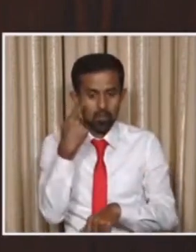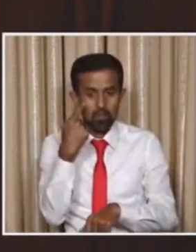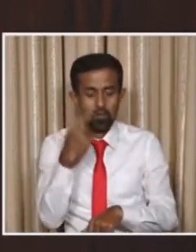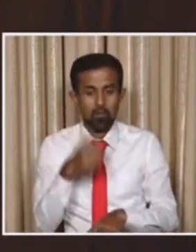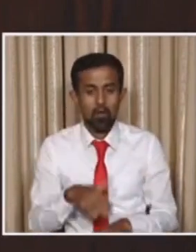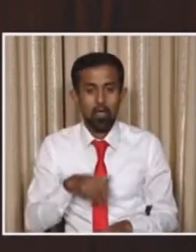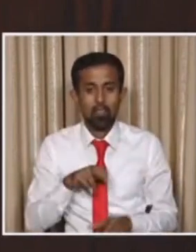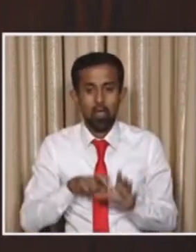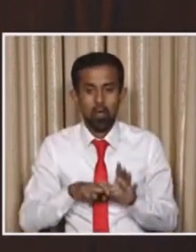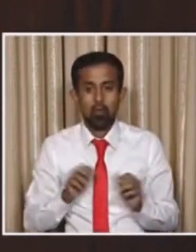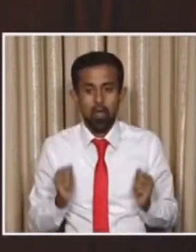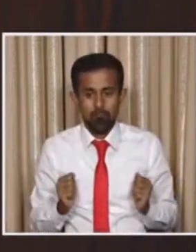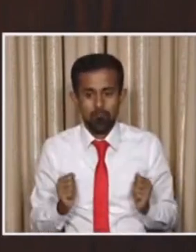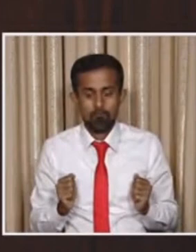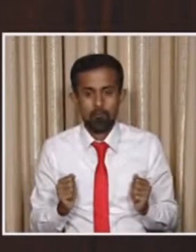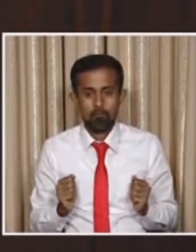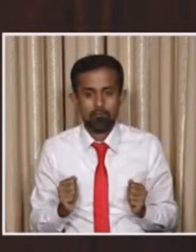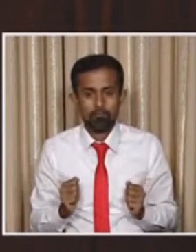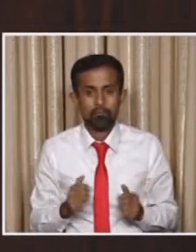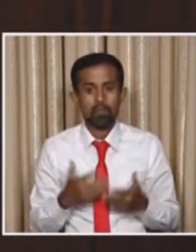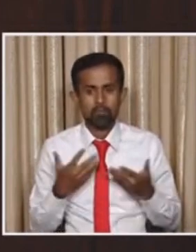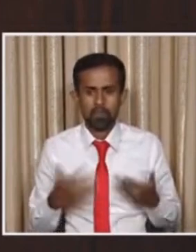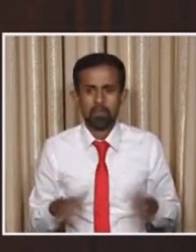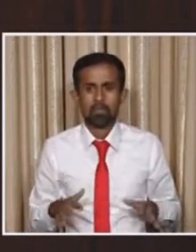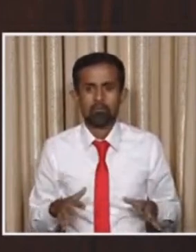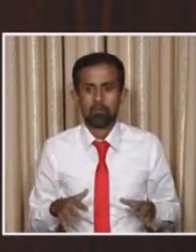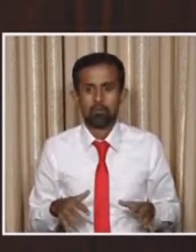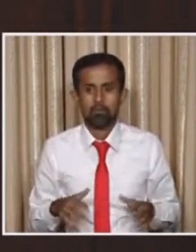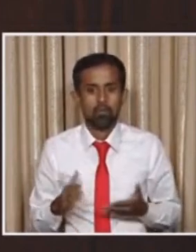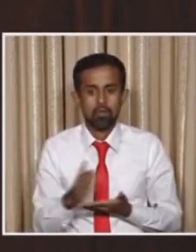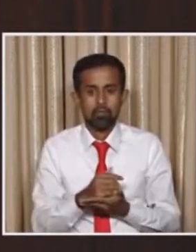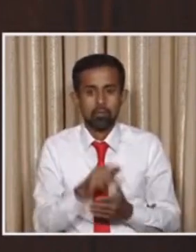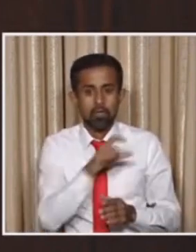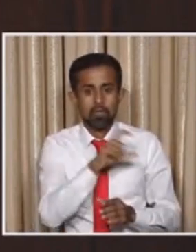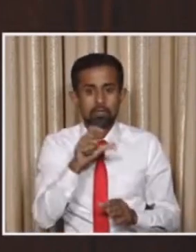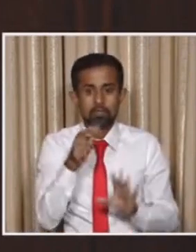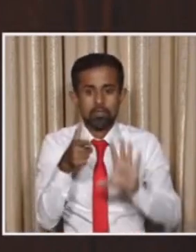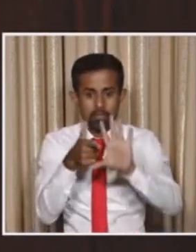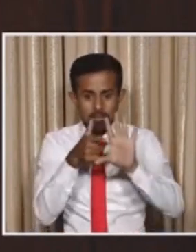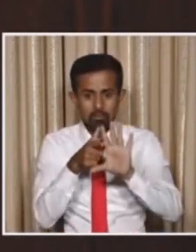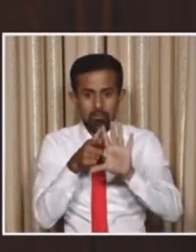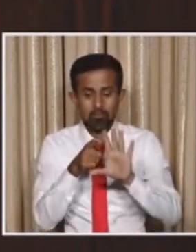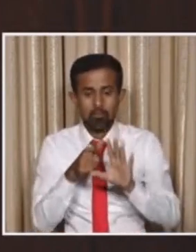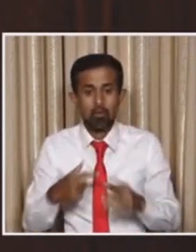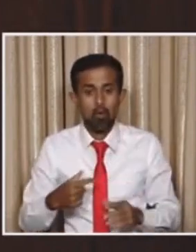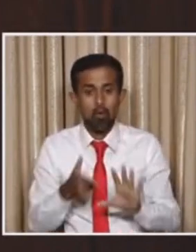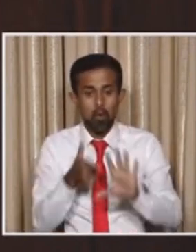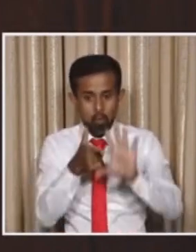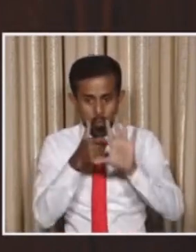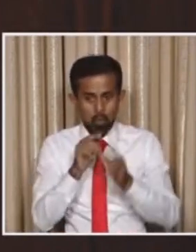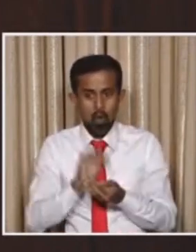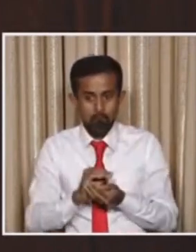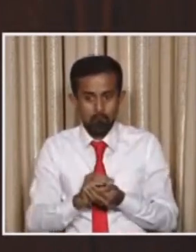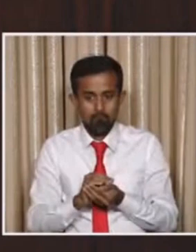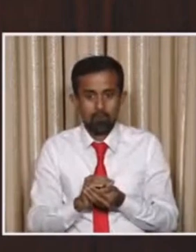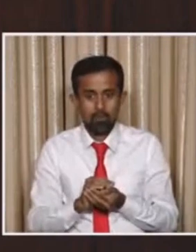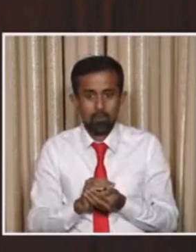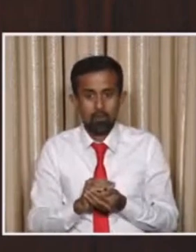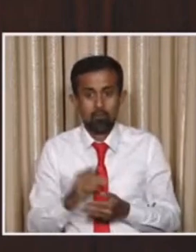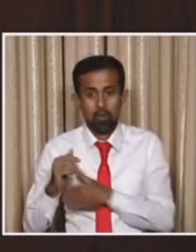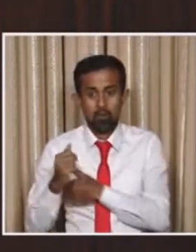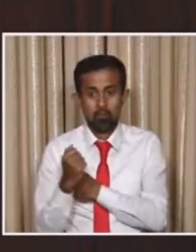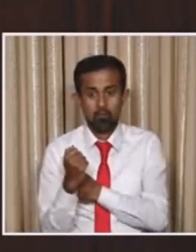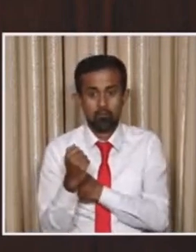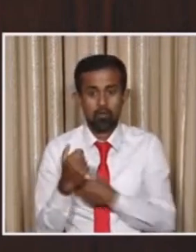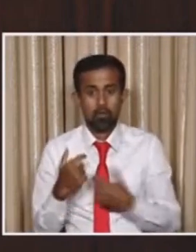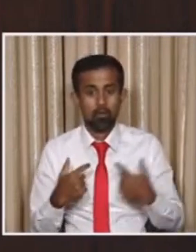පුටුවේ හිටියේ. ඉතින් ඒක මෙතනින් අවසන් කරනවා මිසක් මේක සම්පූර්ණ CCTV දිනන මාගාව වීඩියෝ කරපේක තියෙනවා. මම සම්පූර්ණ එකතක ෆයිල් එක අනිත් අතේ ෆෝන් එක